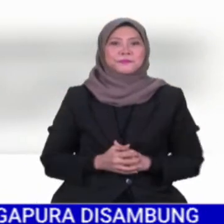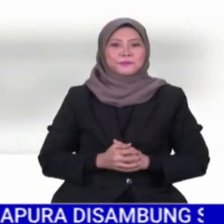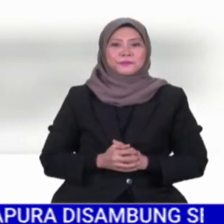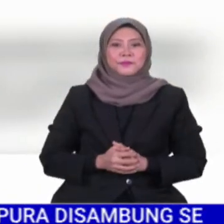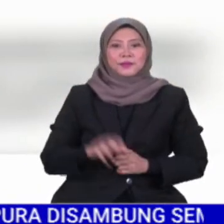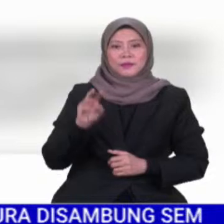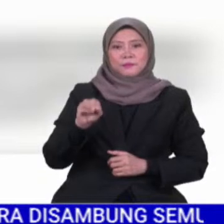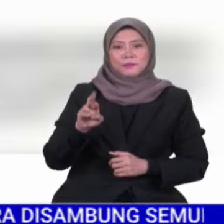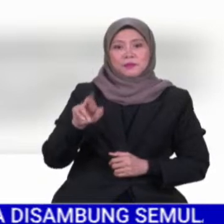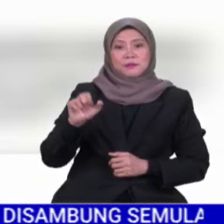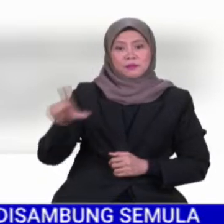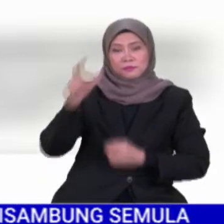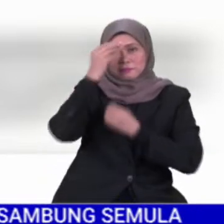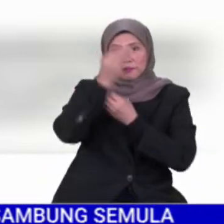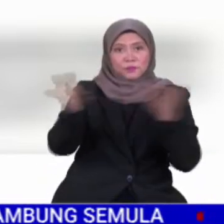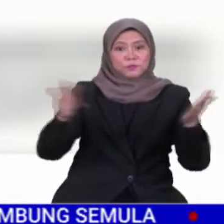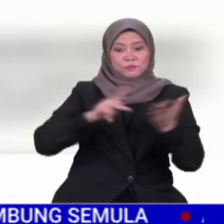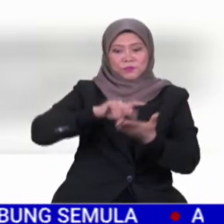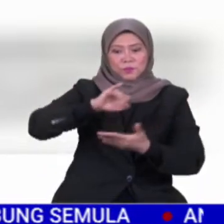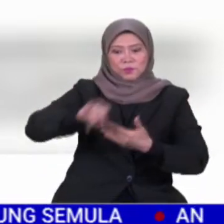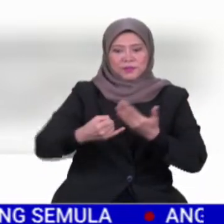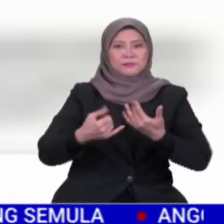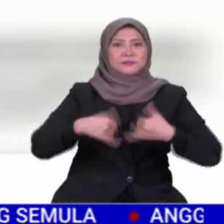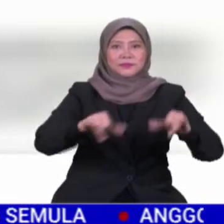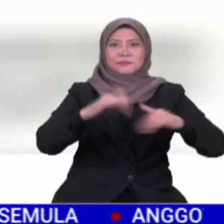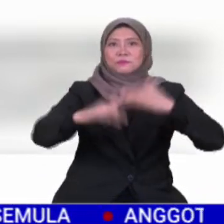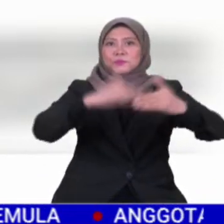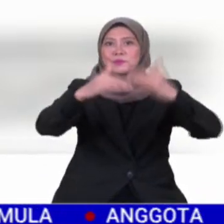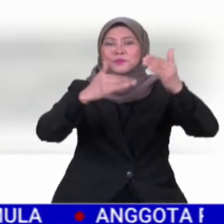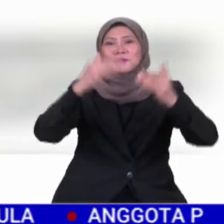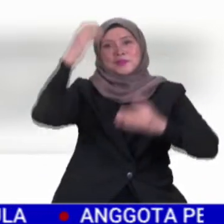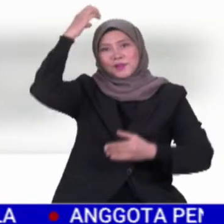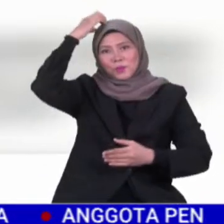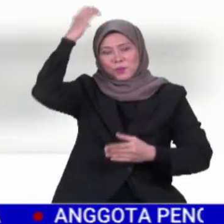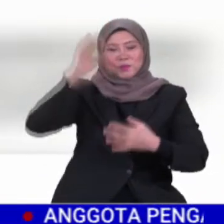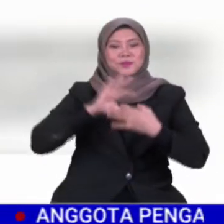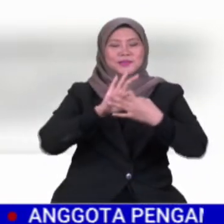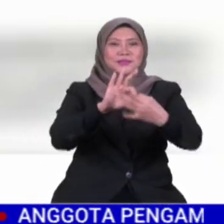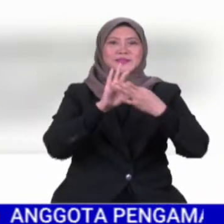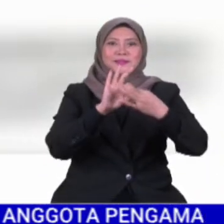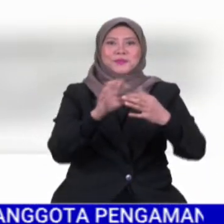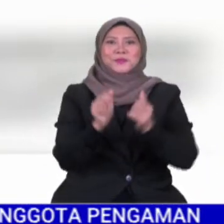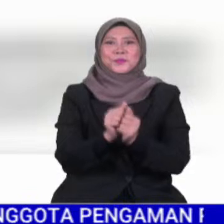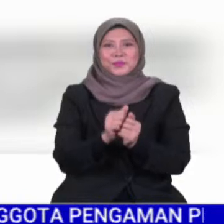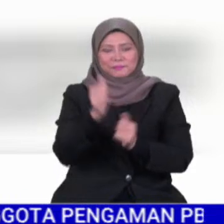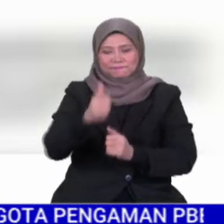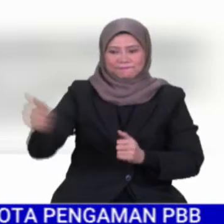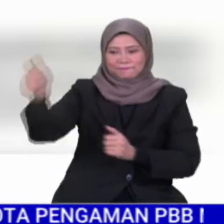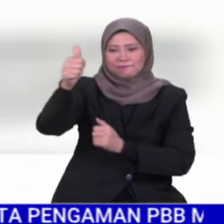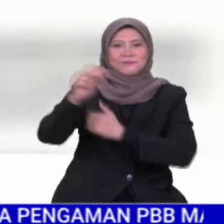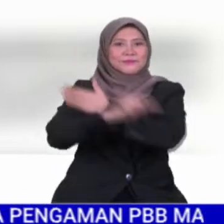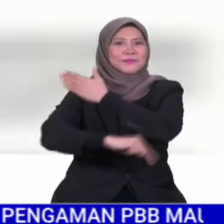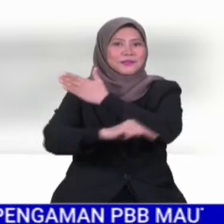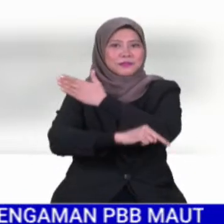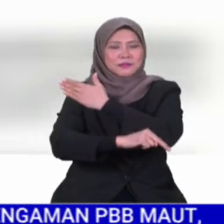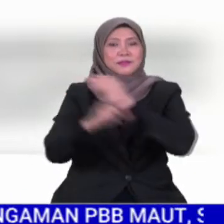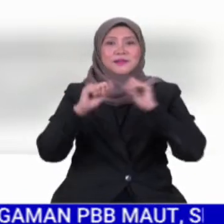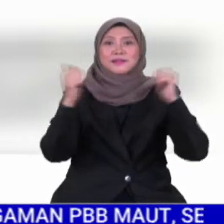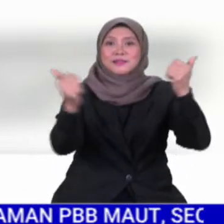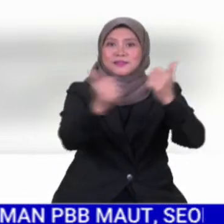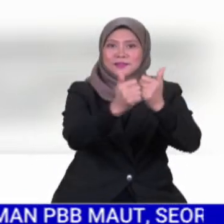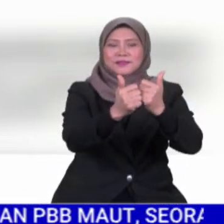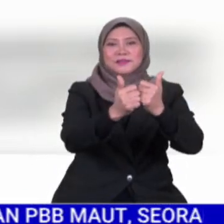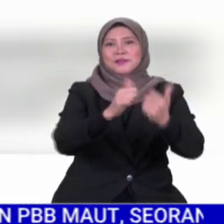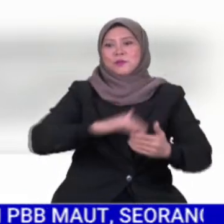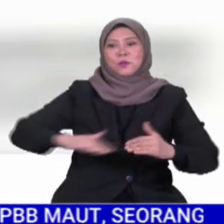Kenyataan MRL memaklumkan bagi projek yang sedang berjalan di Selangor, kerjasama sedang dilaksana dengan pihak-pihak berkuasa negeri dan